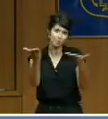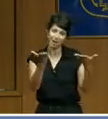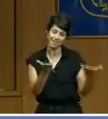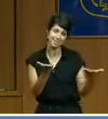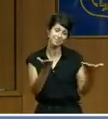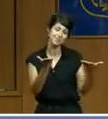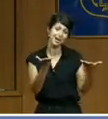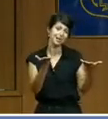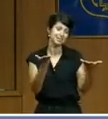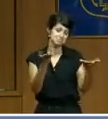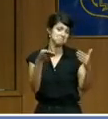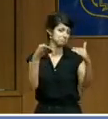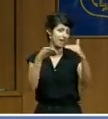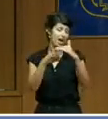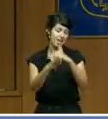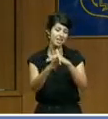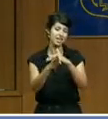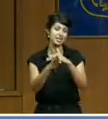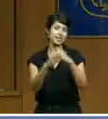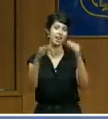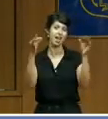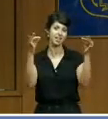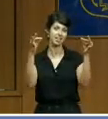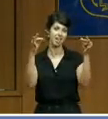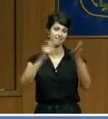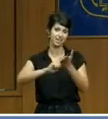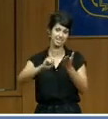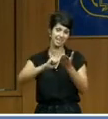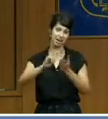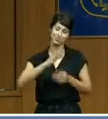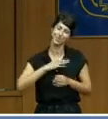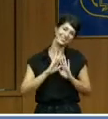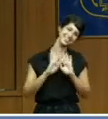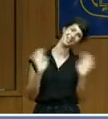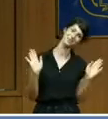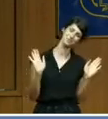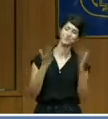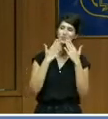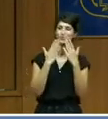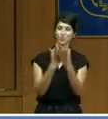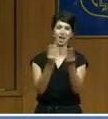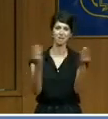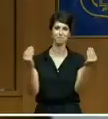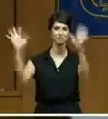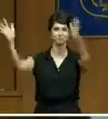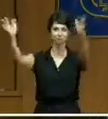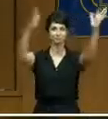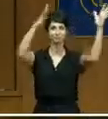להיכנס לדף האינסטגרם שלי, וזהו, תודה רבה.